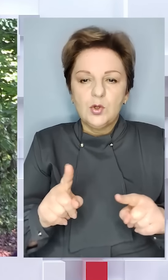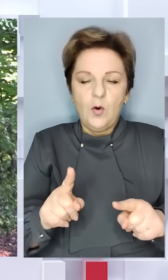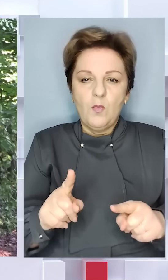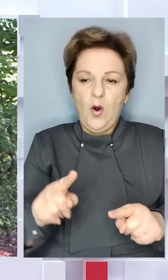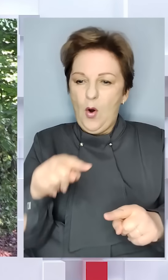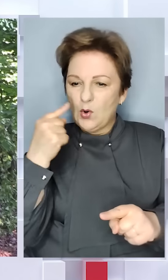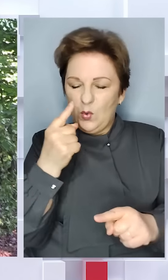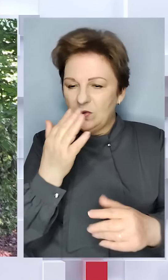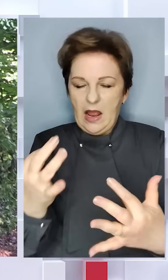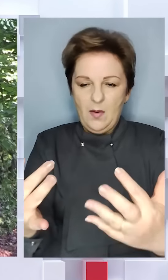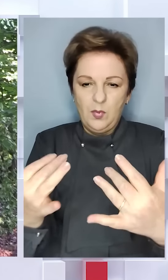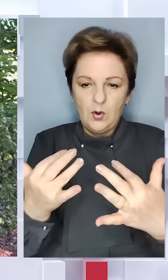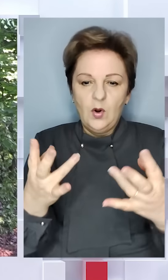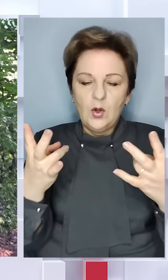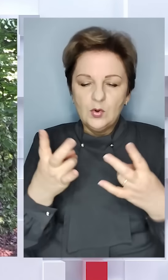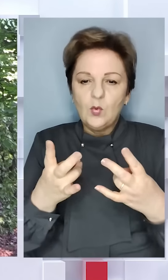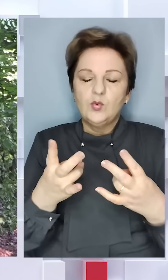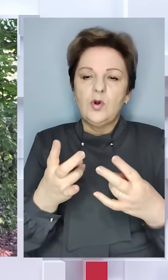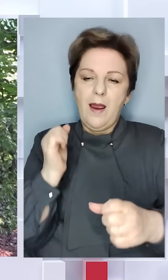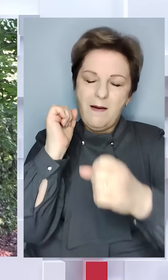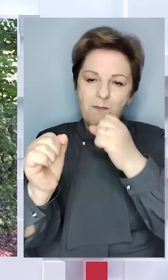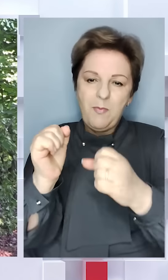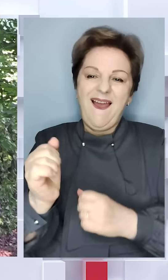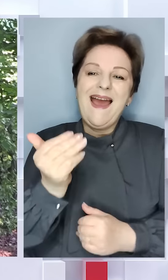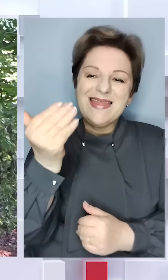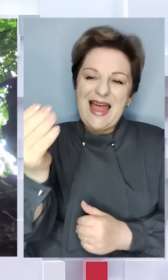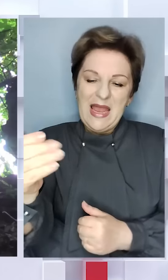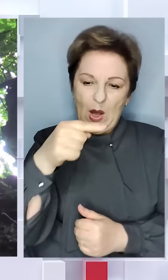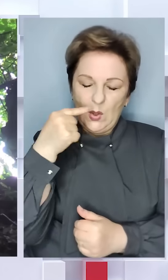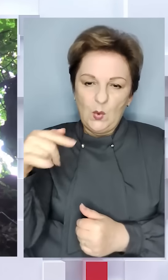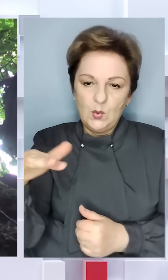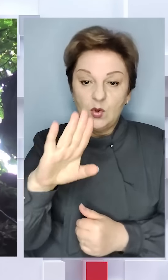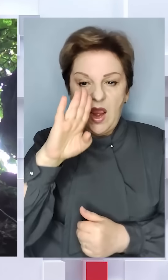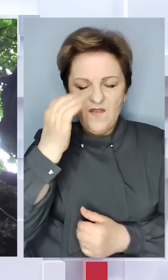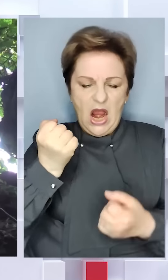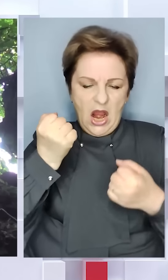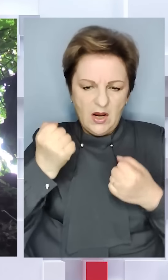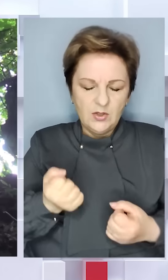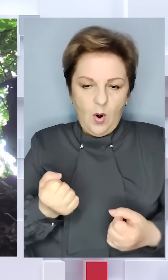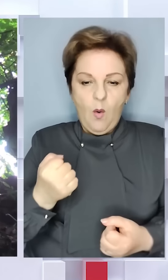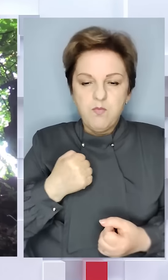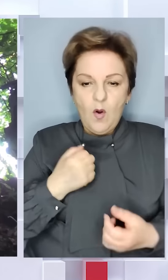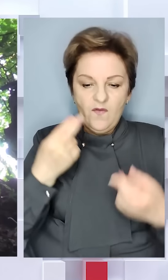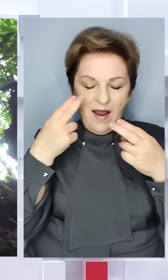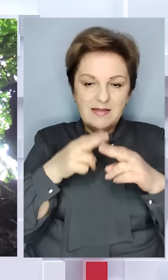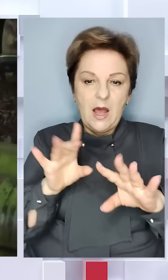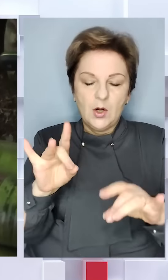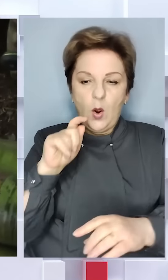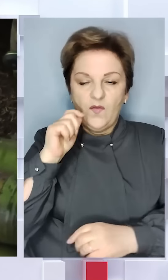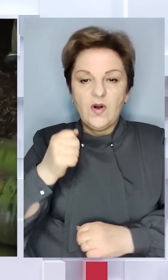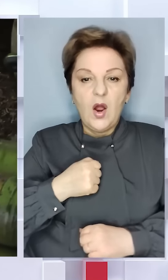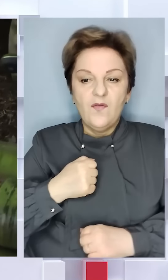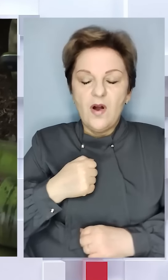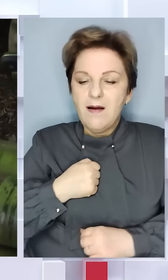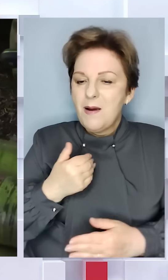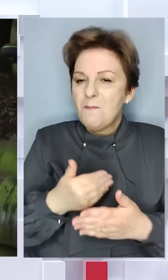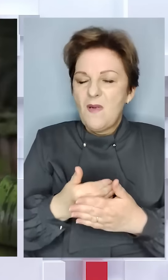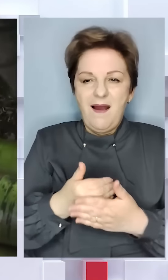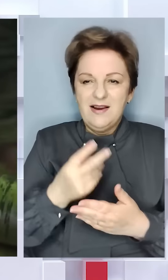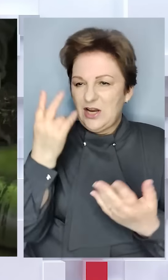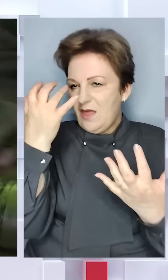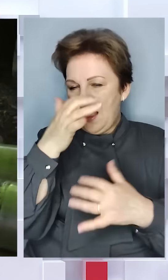Для того, щоб вони не просунулися сюди, краще бити їх на їхній території. Ворожої важкої бойової техніки, розповідають українські військові, вони майже